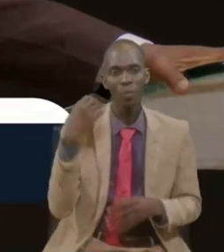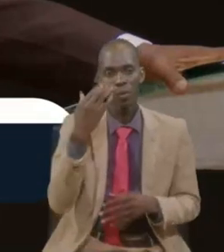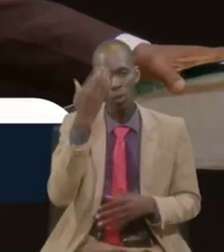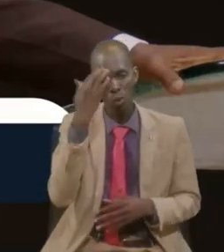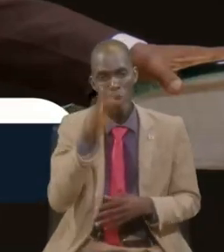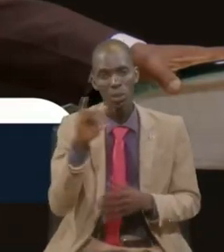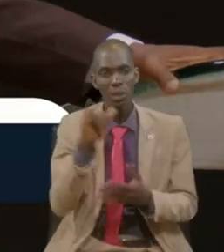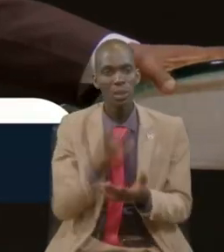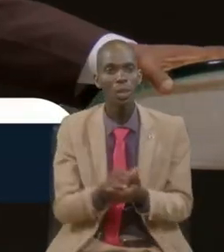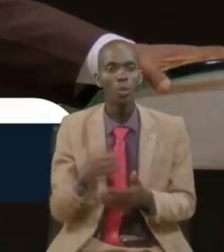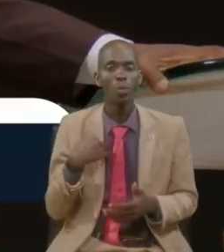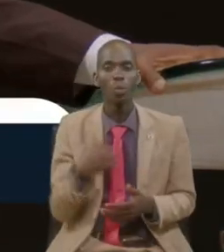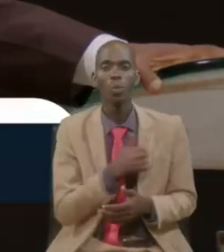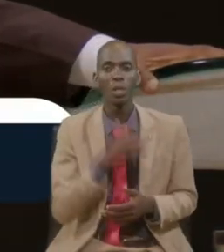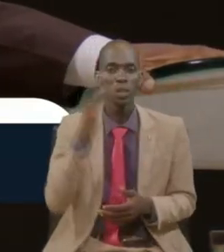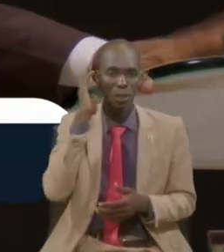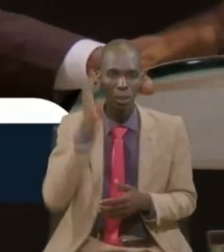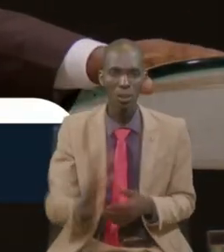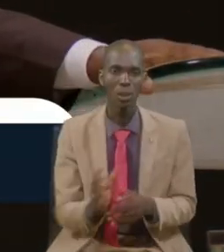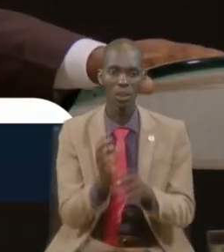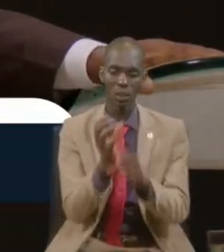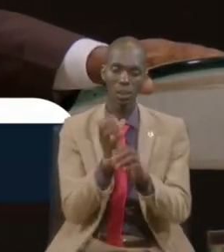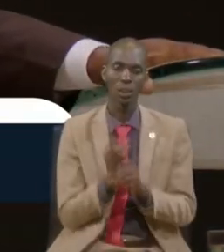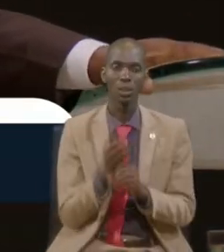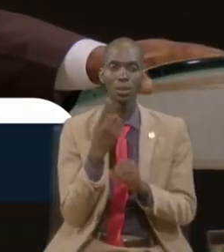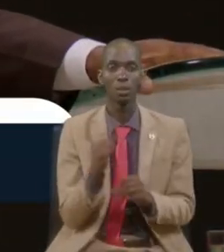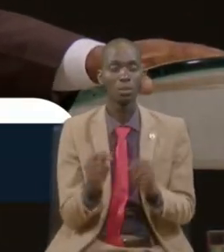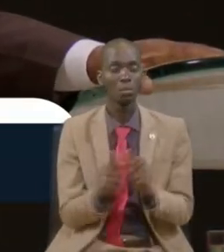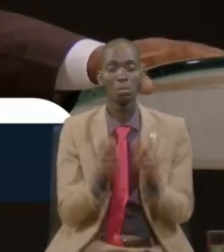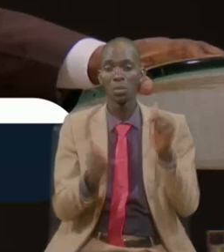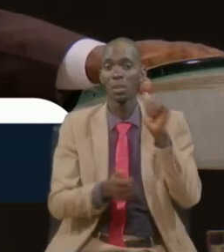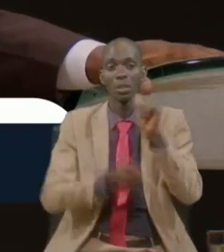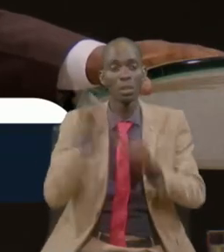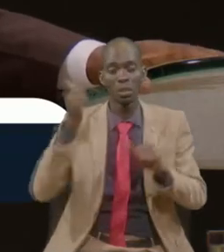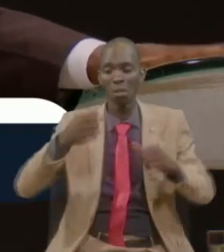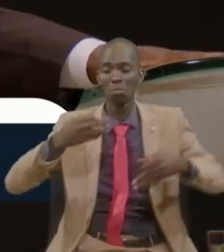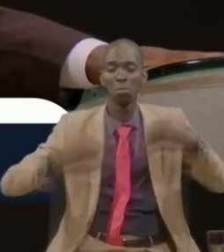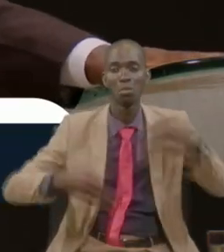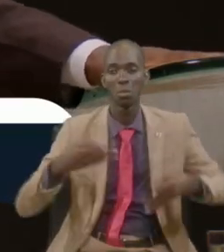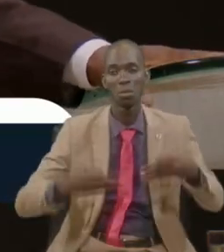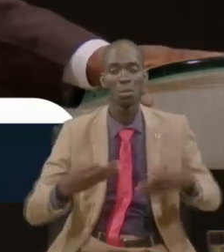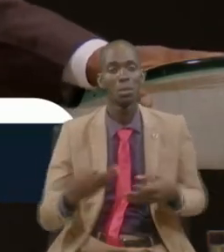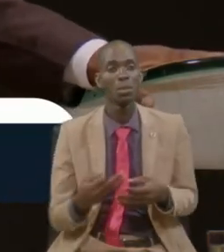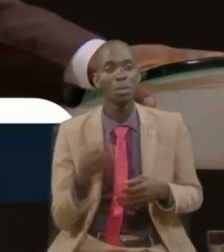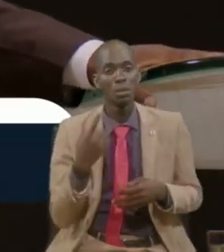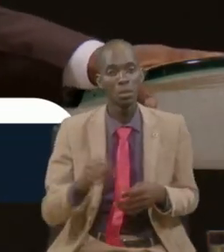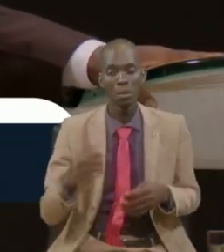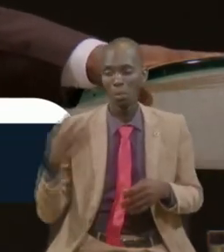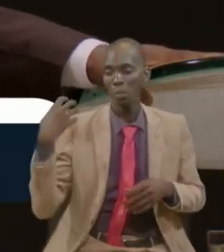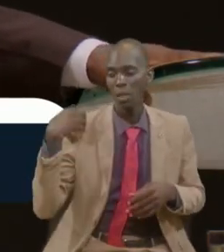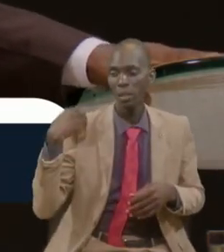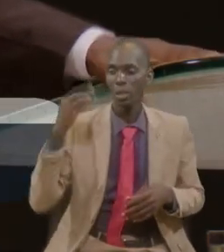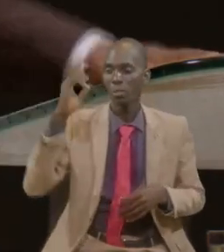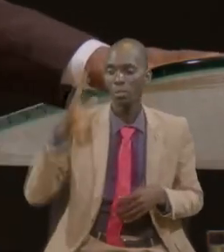grand nombre de personnes qui se mettent à enseigner, car vous savez que nous serons jugés plus sévèrement. Si on